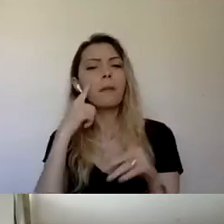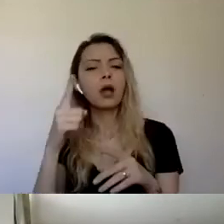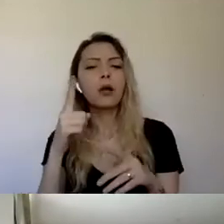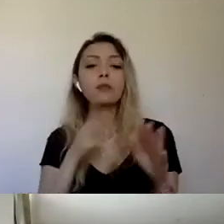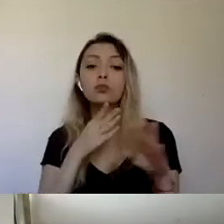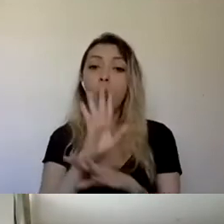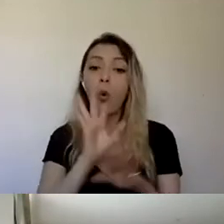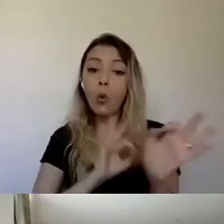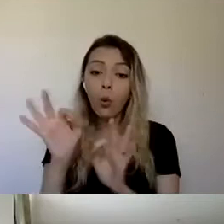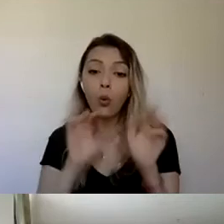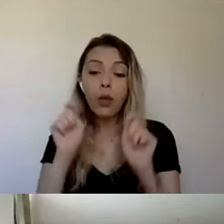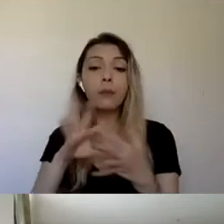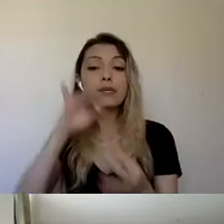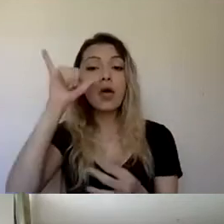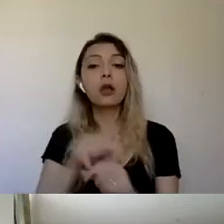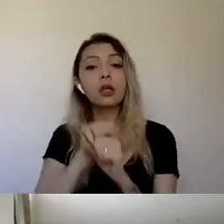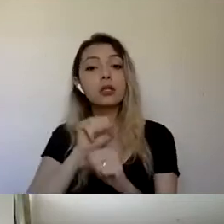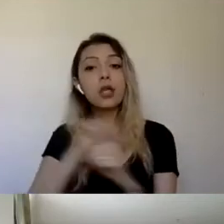ederek.